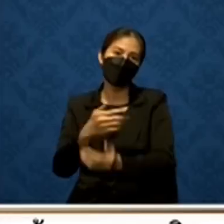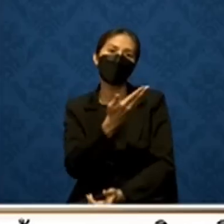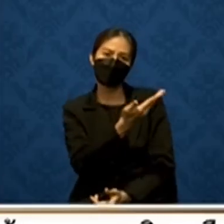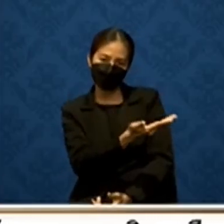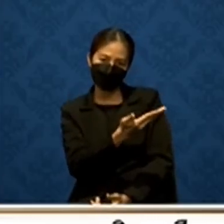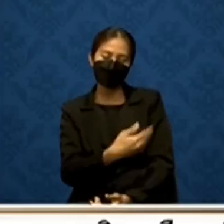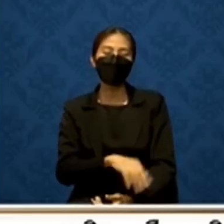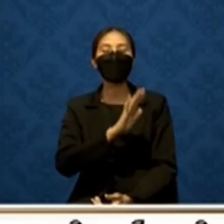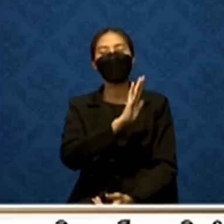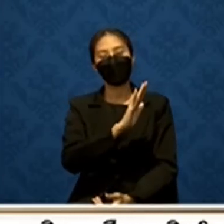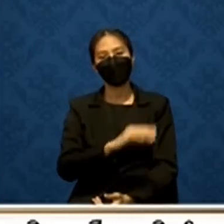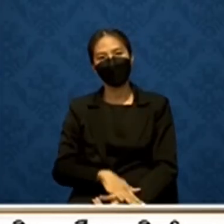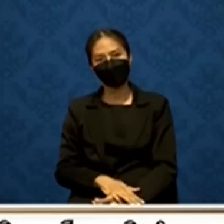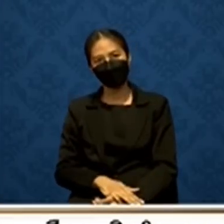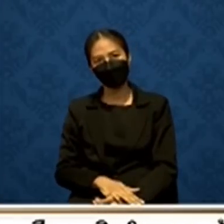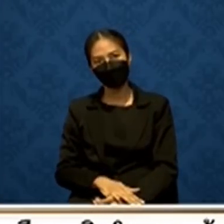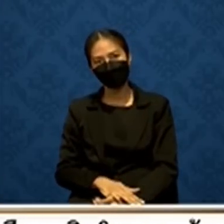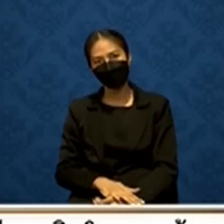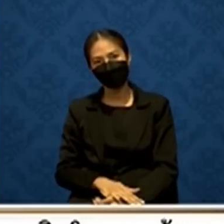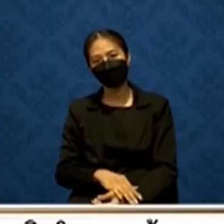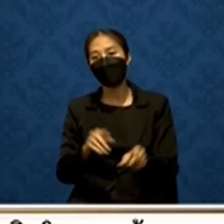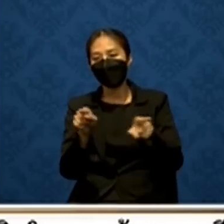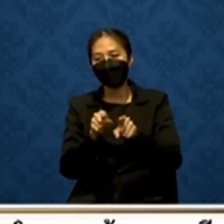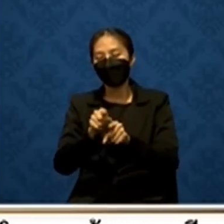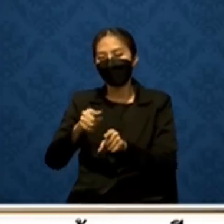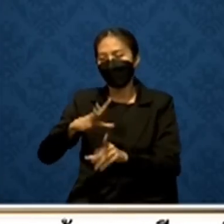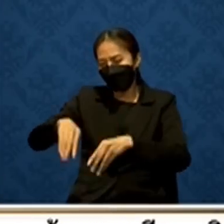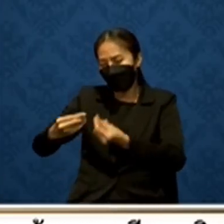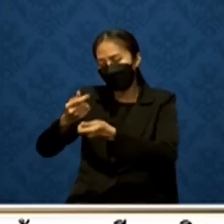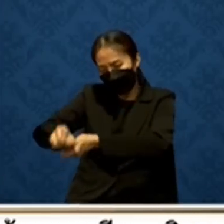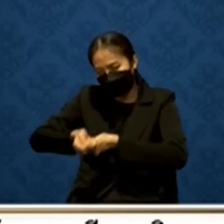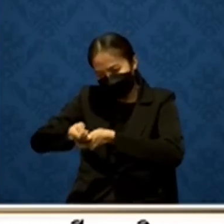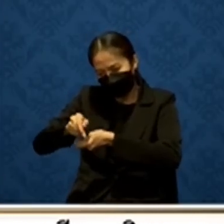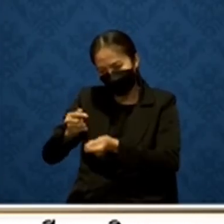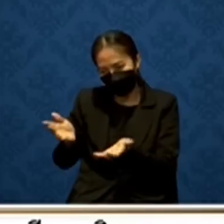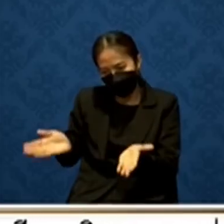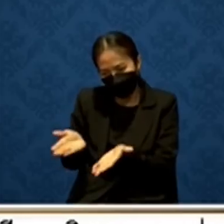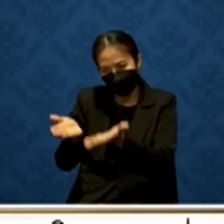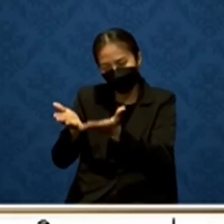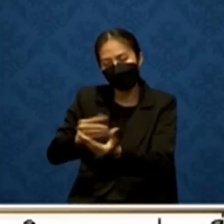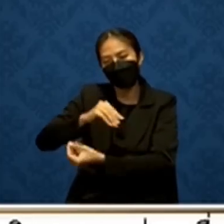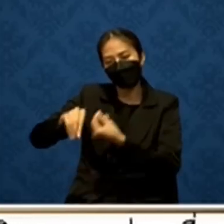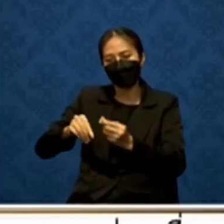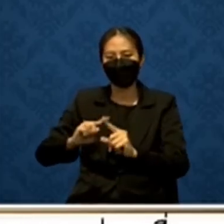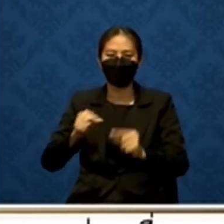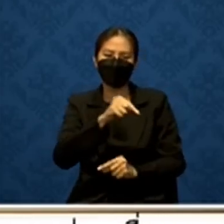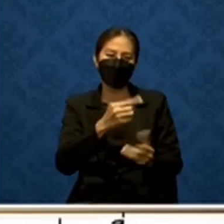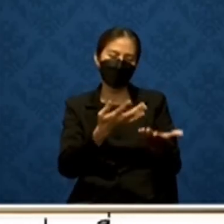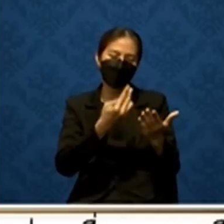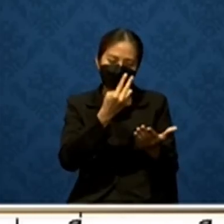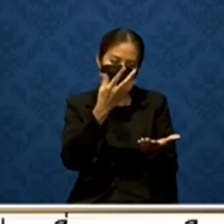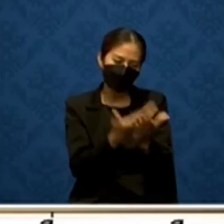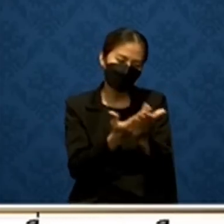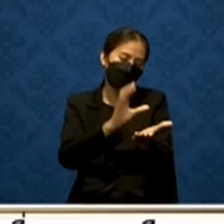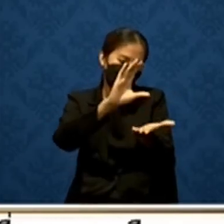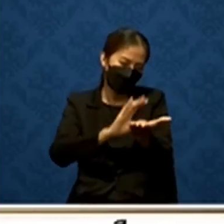เกษติาพมัคอใช้